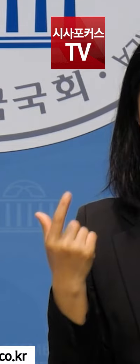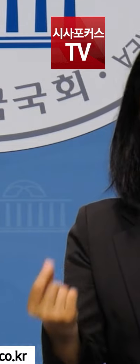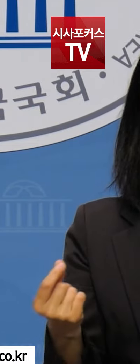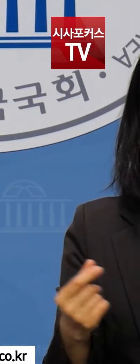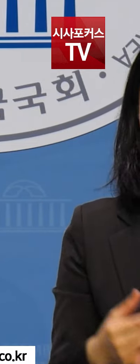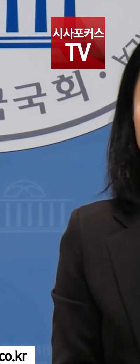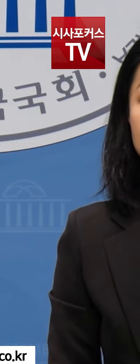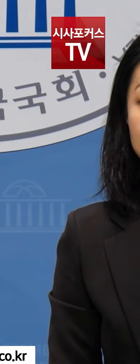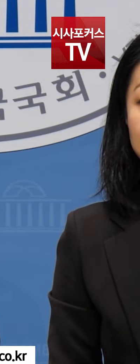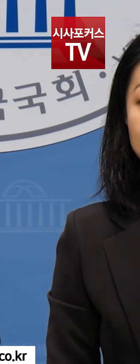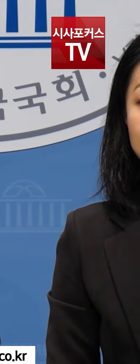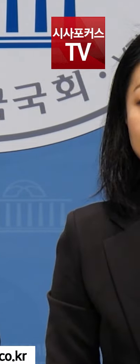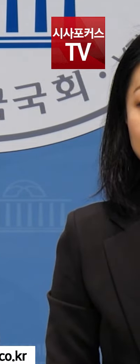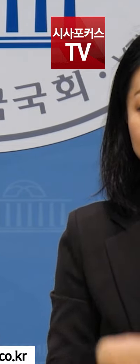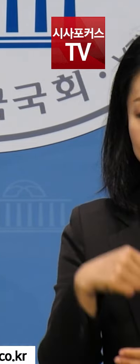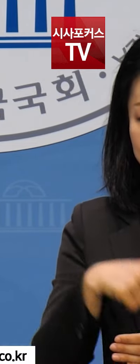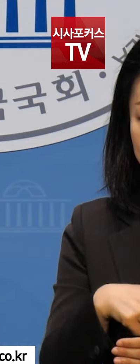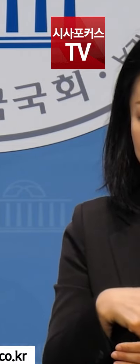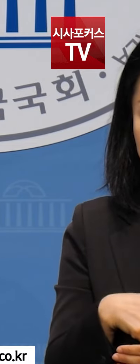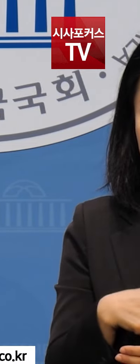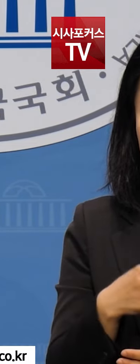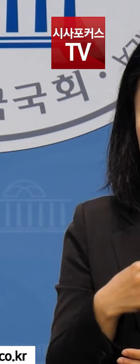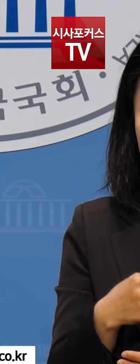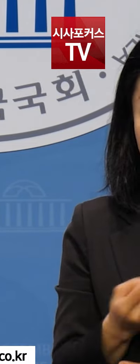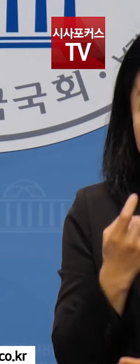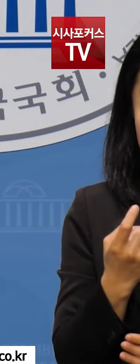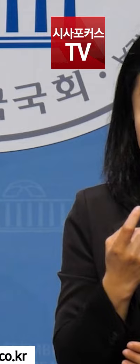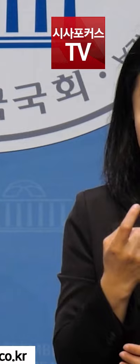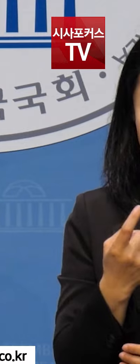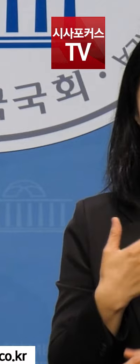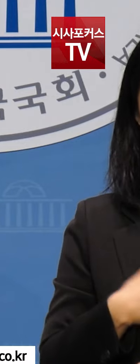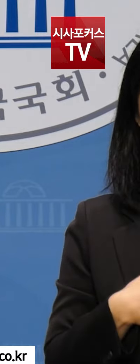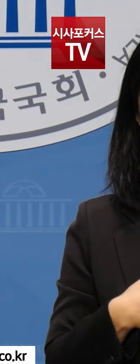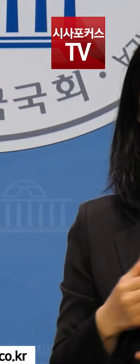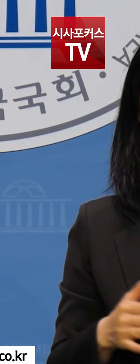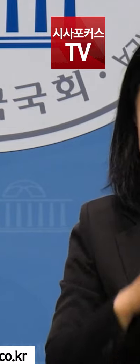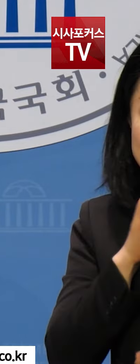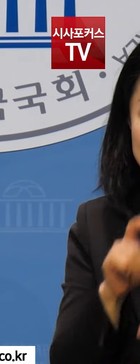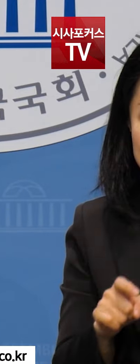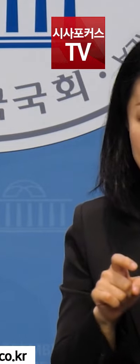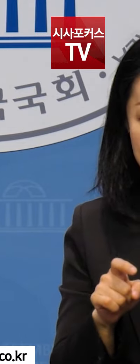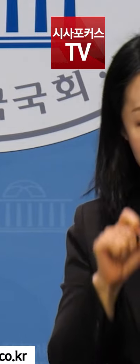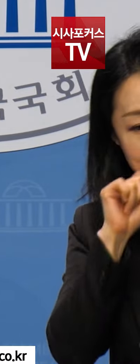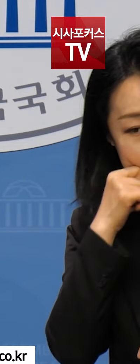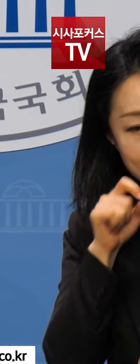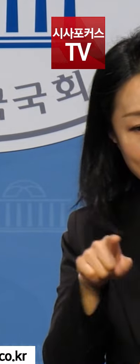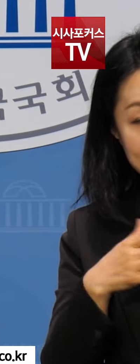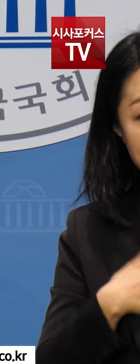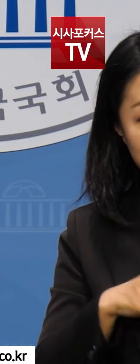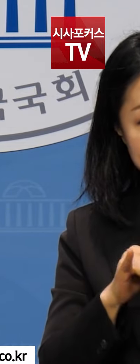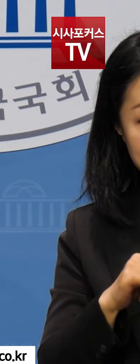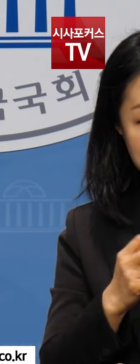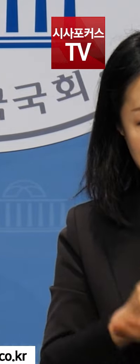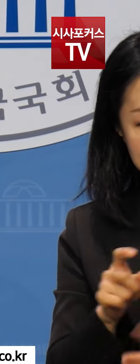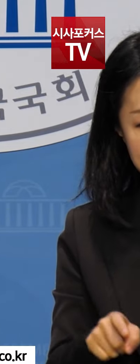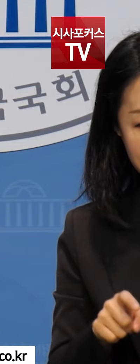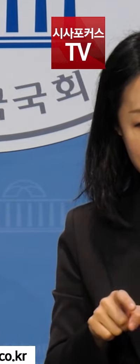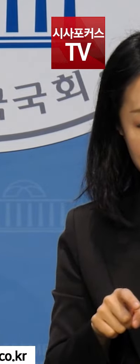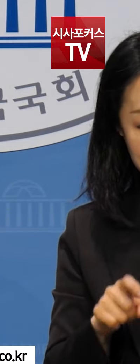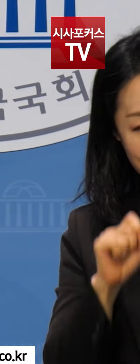아니겠습니까? 속내를 들킨 민주당이 사실상 실현 가능성과 법적 실현